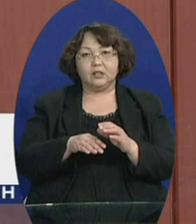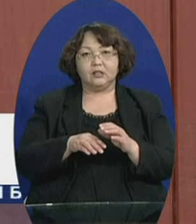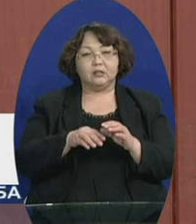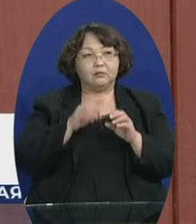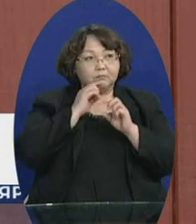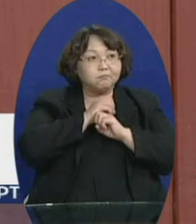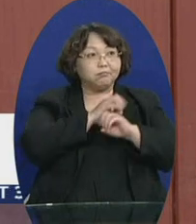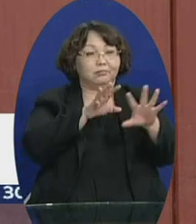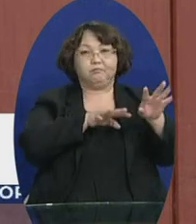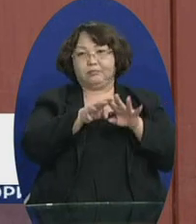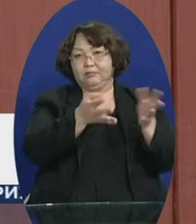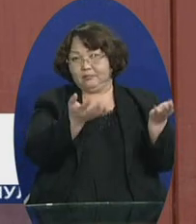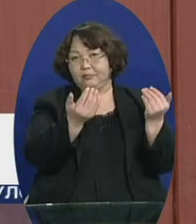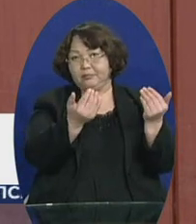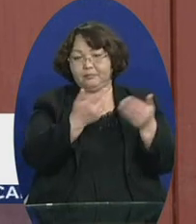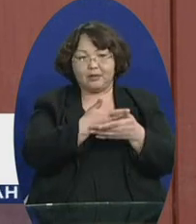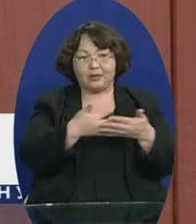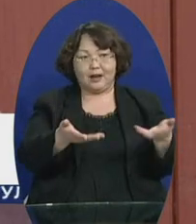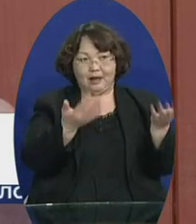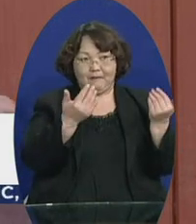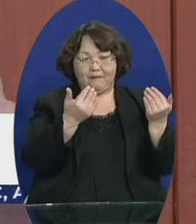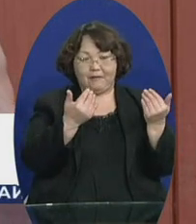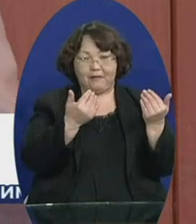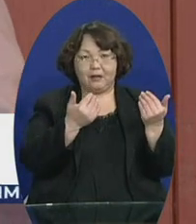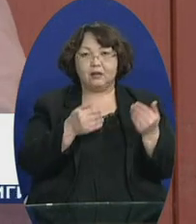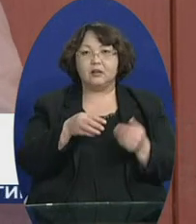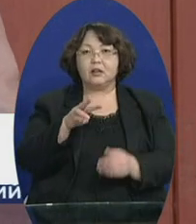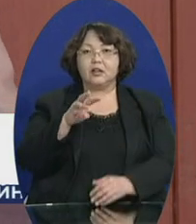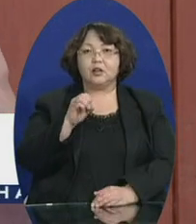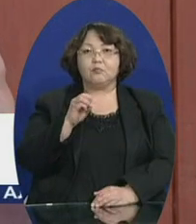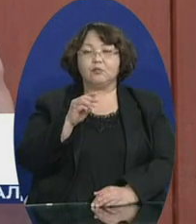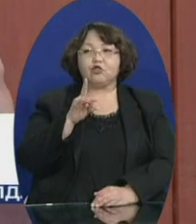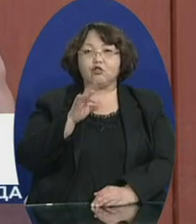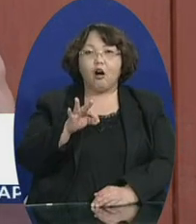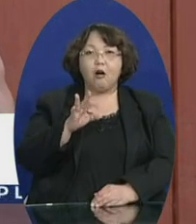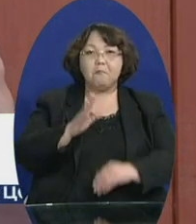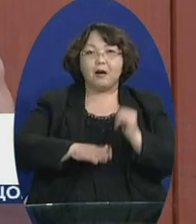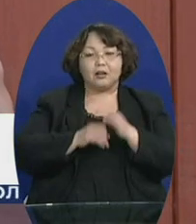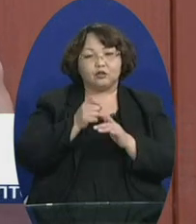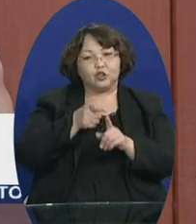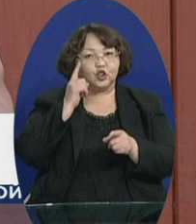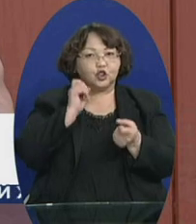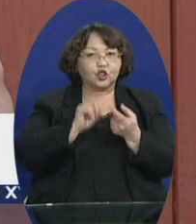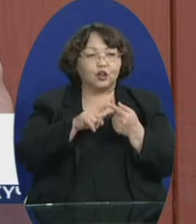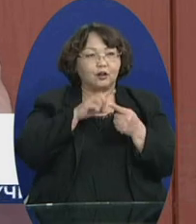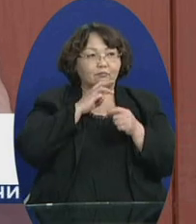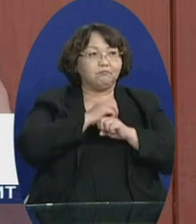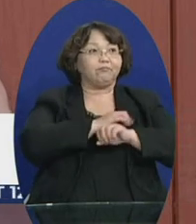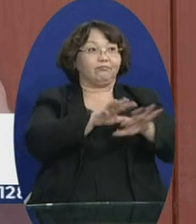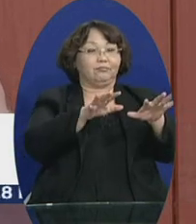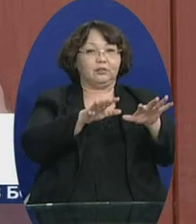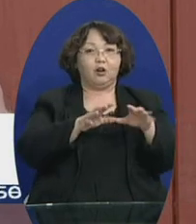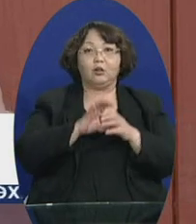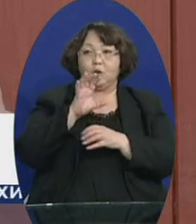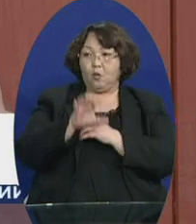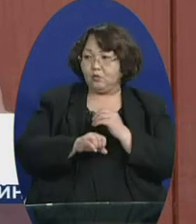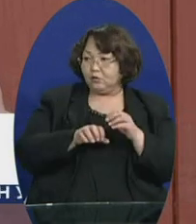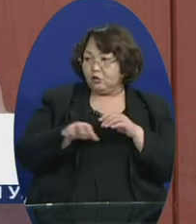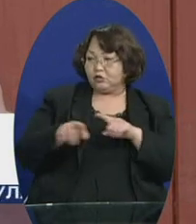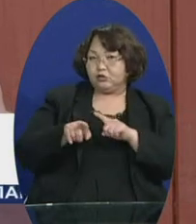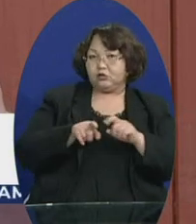сонгож шалгуулалттай ажлыг явуулна. Энэ ажлын 20-с 25-наас хойш ажлын 20-с доошгүй хоног тоологдоод энэний